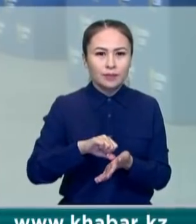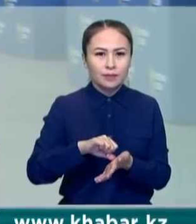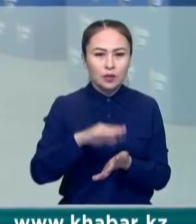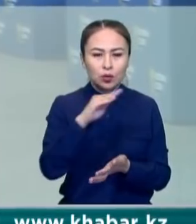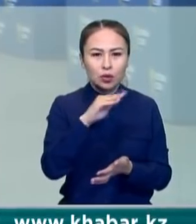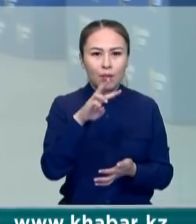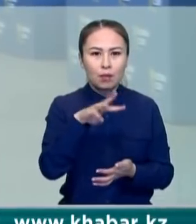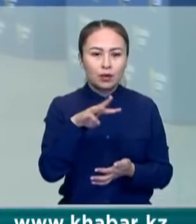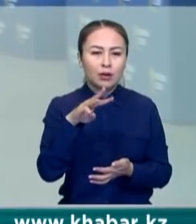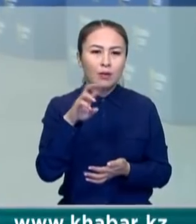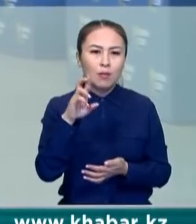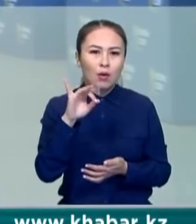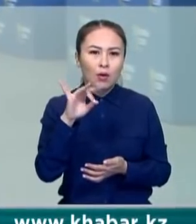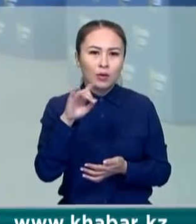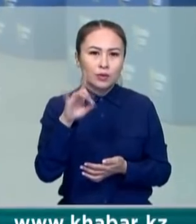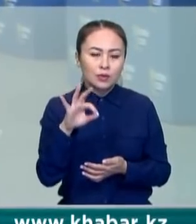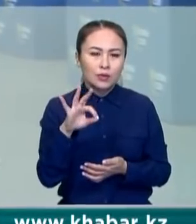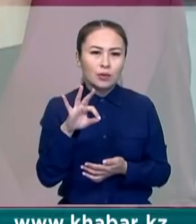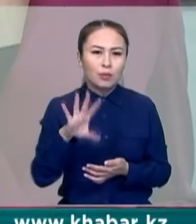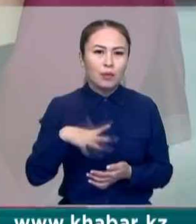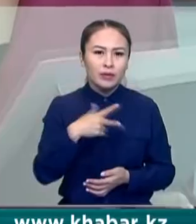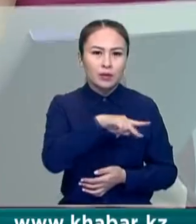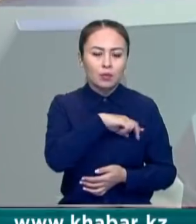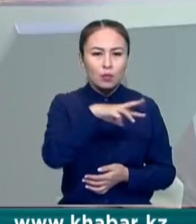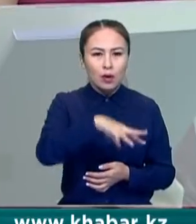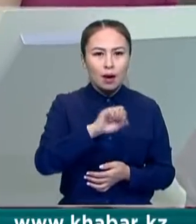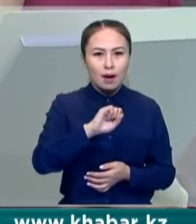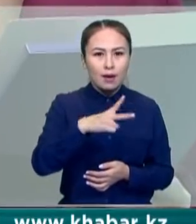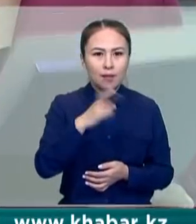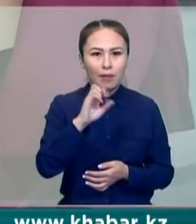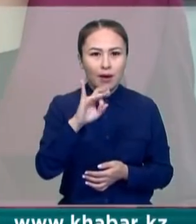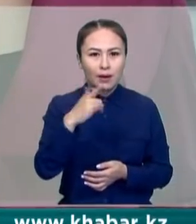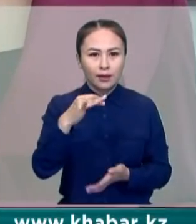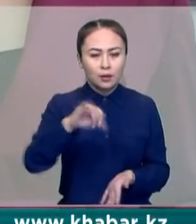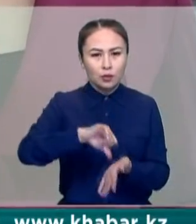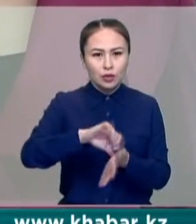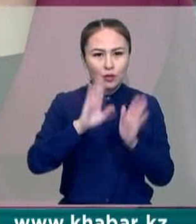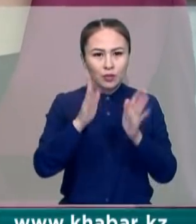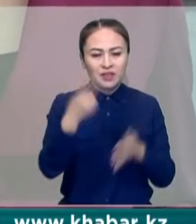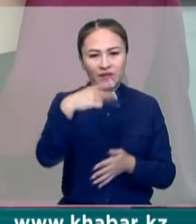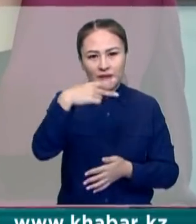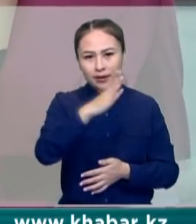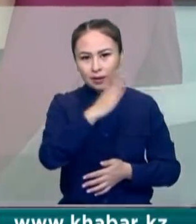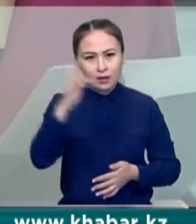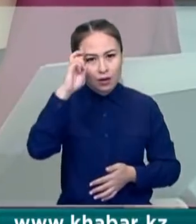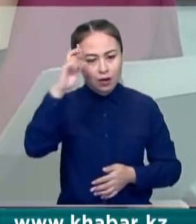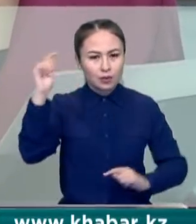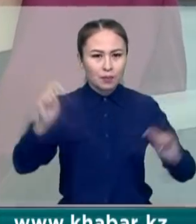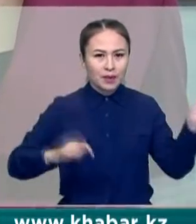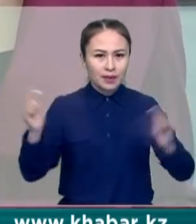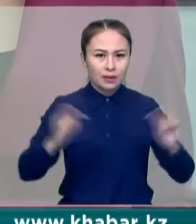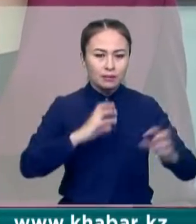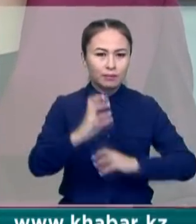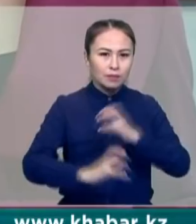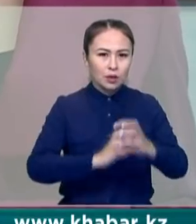Жозе Мануэль Барозу және Нобель сыйлығының иегері Мухаммед Әл-Баради қатыспақ. Жалпы 20-дан астам әлемнің елінен келген 50